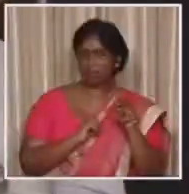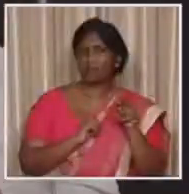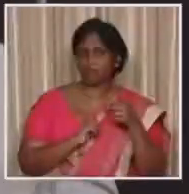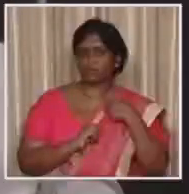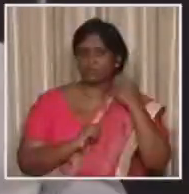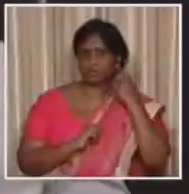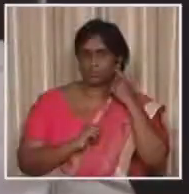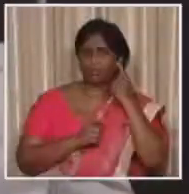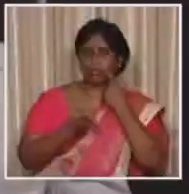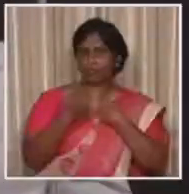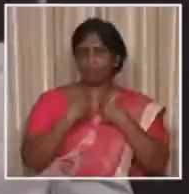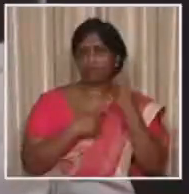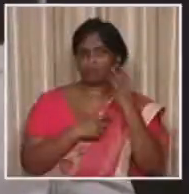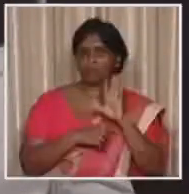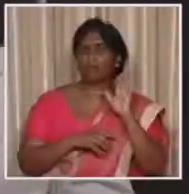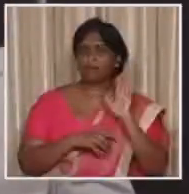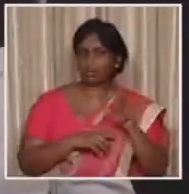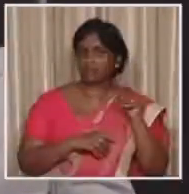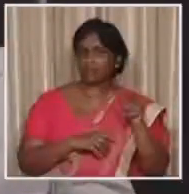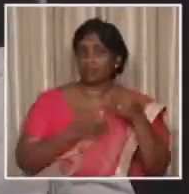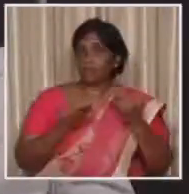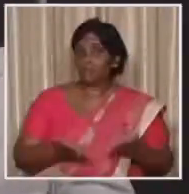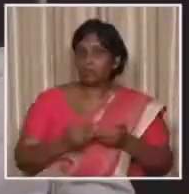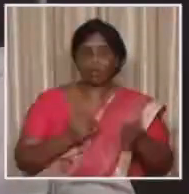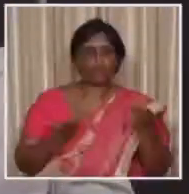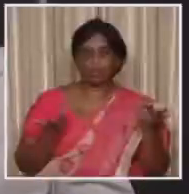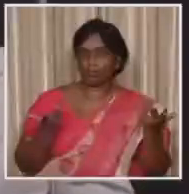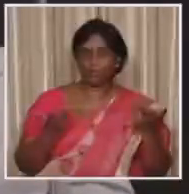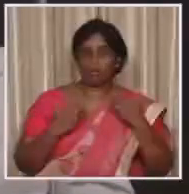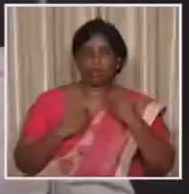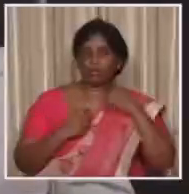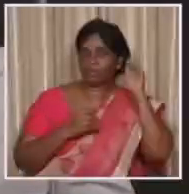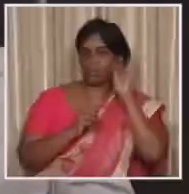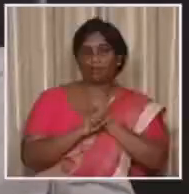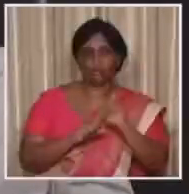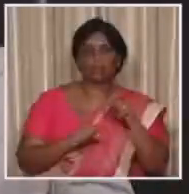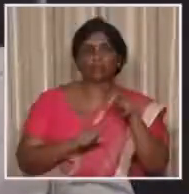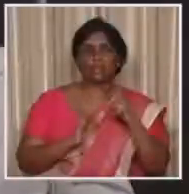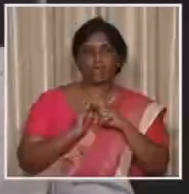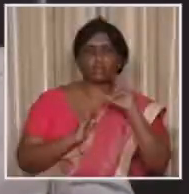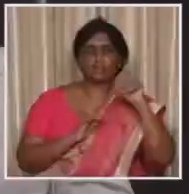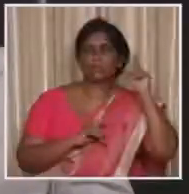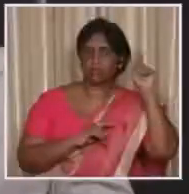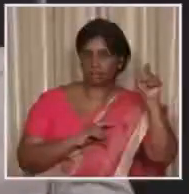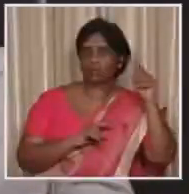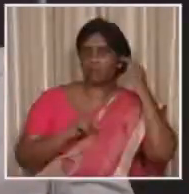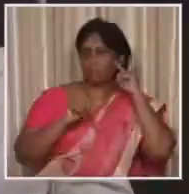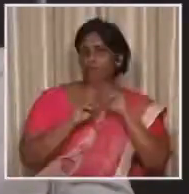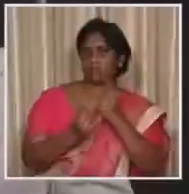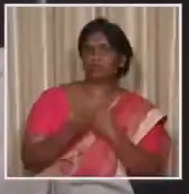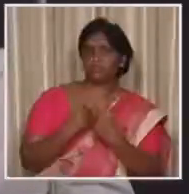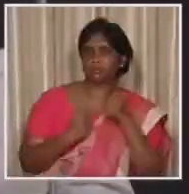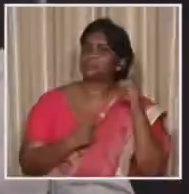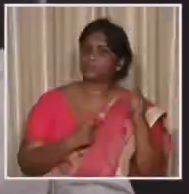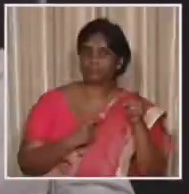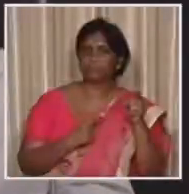මම දන්නවා කම්ප්ලේන් කීපයක් ගියා කියන එක හැබැයි ඒවල වත්මන් තත්ත්වය පිළිබඳ අපිට වාර්තා වෙලා නැහැ මම හිතන එක ICC තමයි ඒ සම්බන්ධයෙන් හොයා බලන්නේ